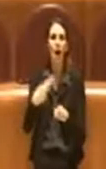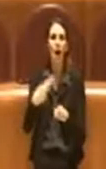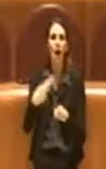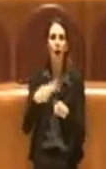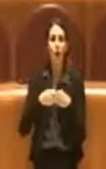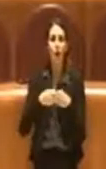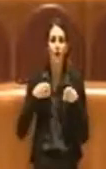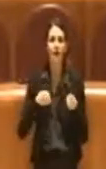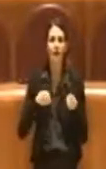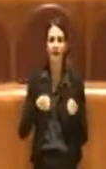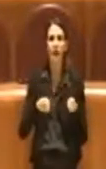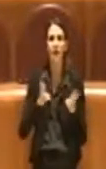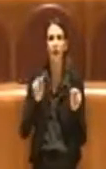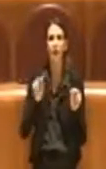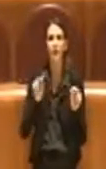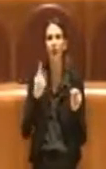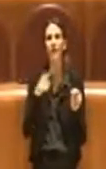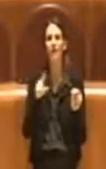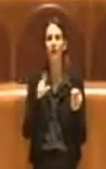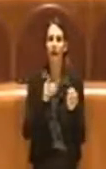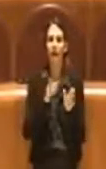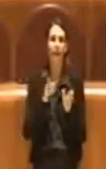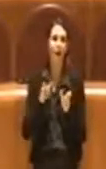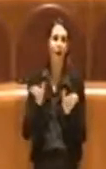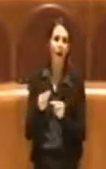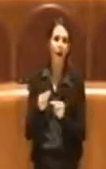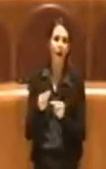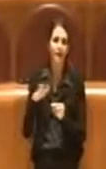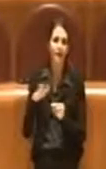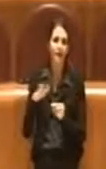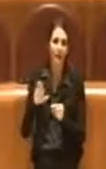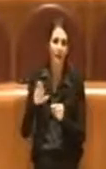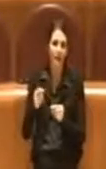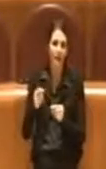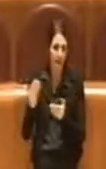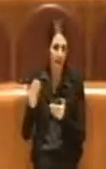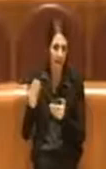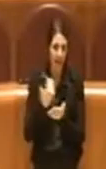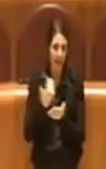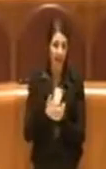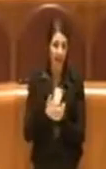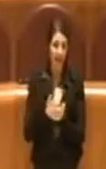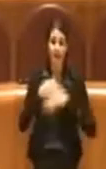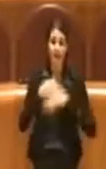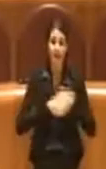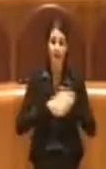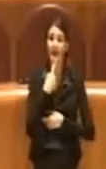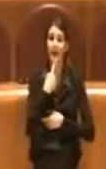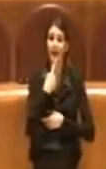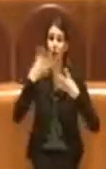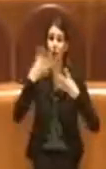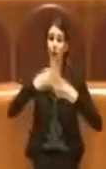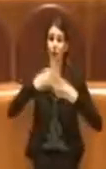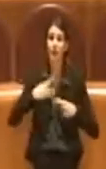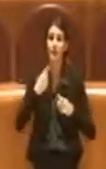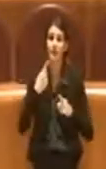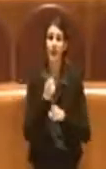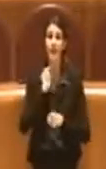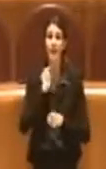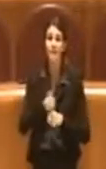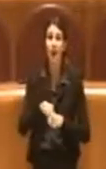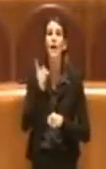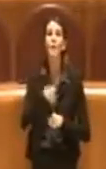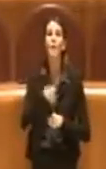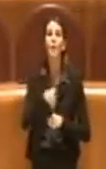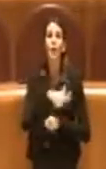Ecco, oggi, se non passa questo emendamento, gli organizzatori devono pagare anche l'occupazione di suolo pubblico per